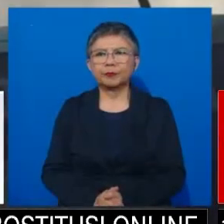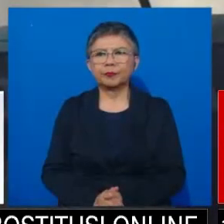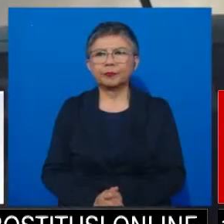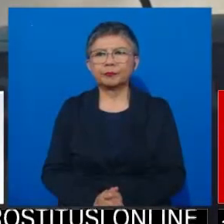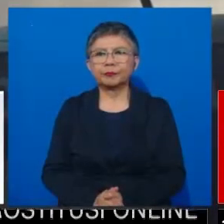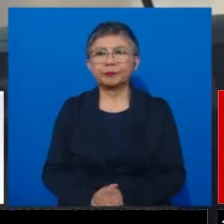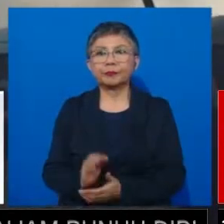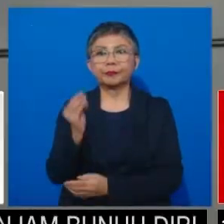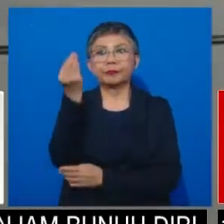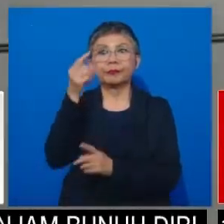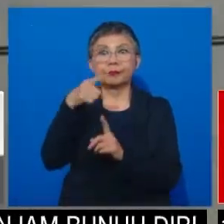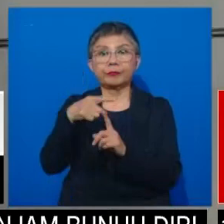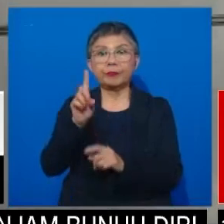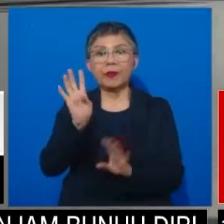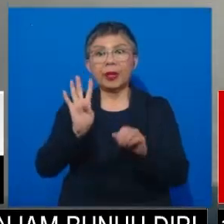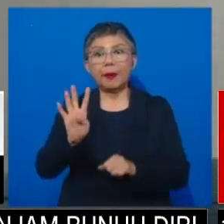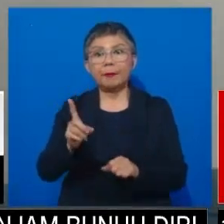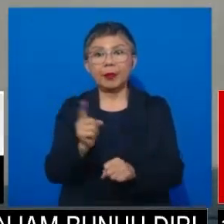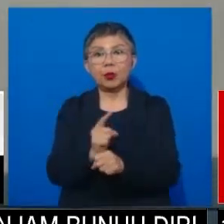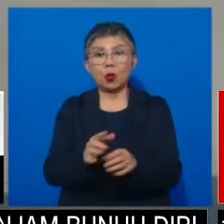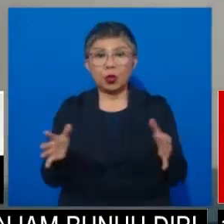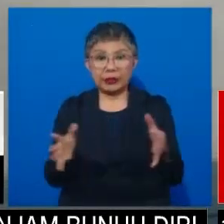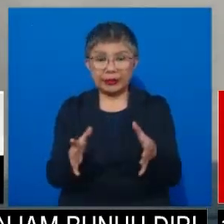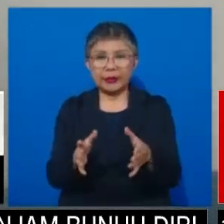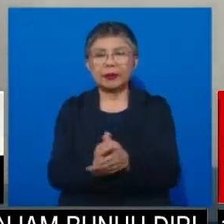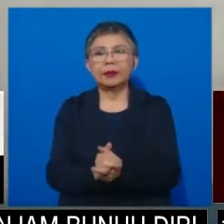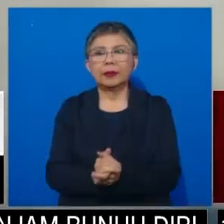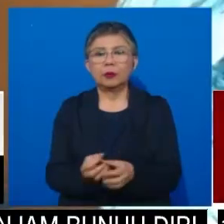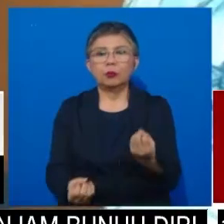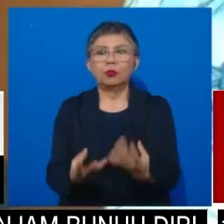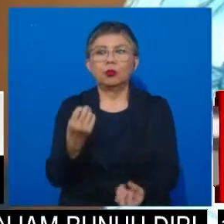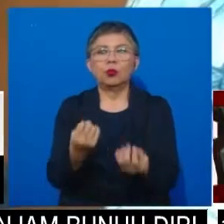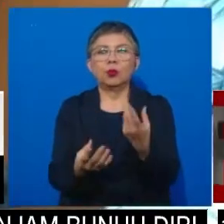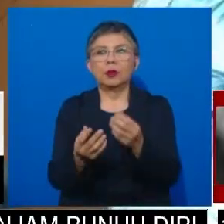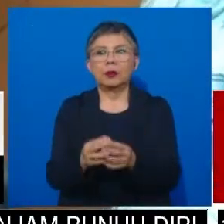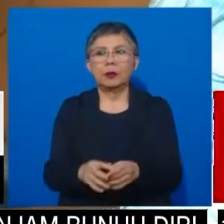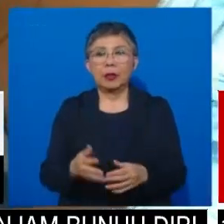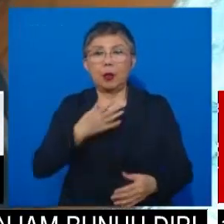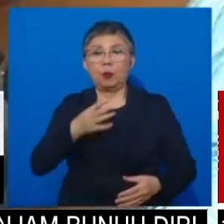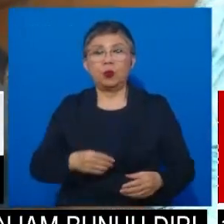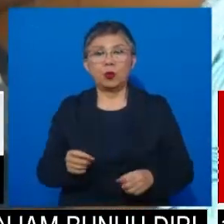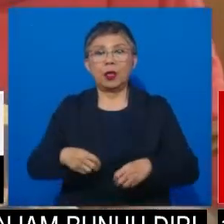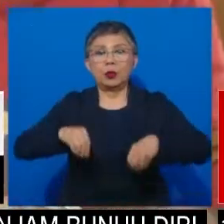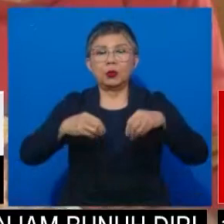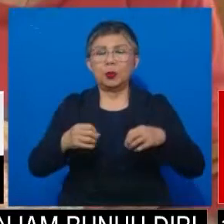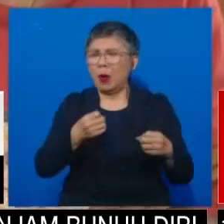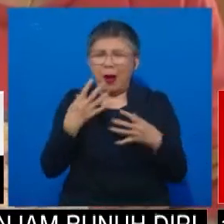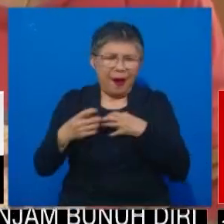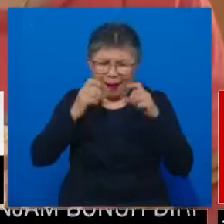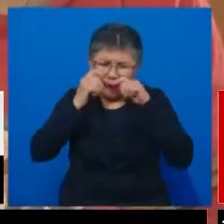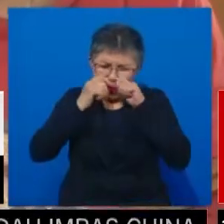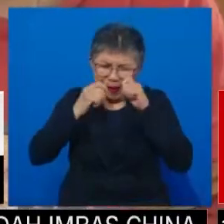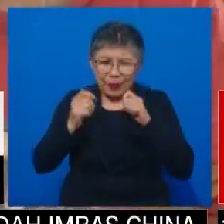Dari Jakarta Timur, 4 kios di Pondok Kopi Duren Sawit pada Rabu pagi terbakar. Isak tangis pemilik tempat usaha pun pecah melihat